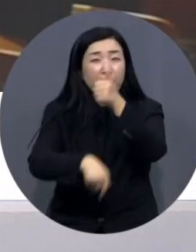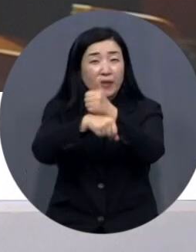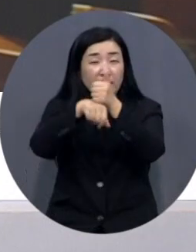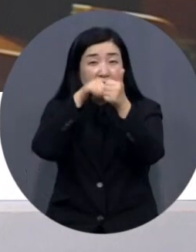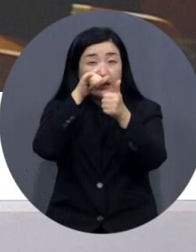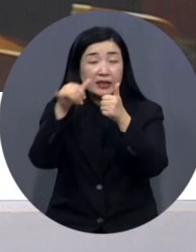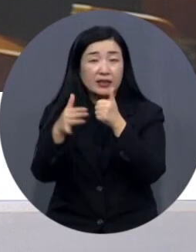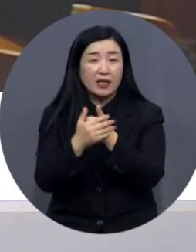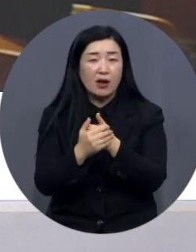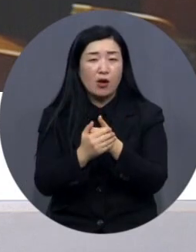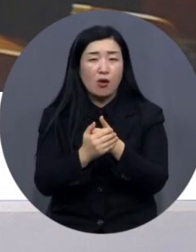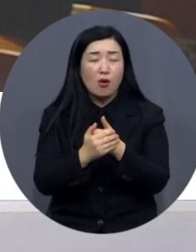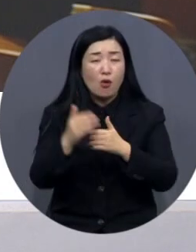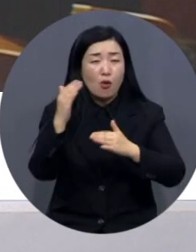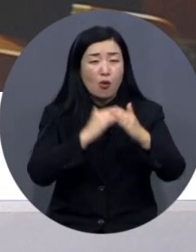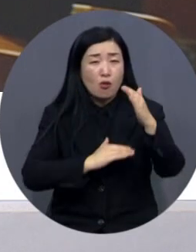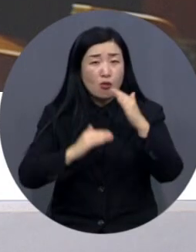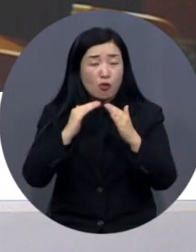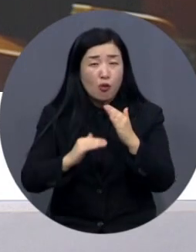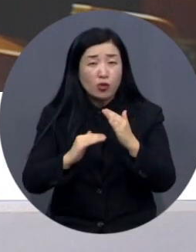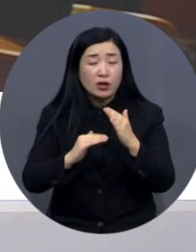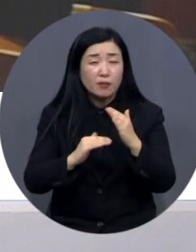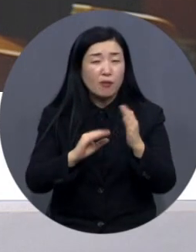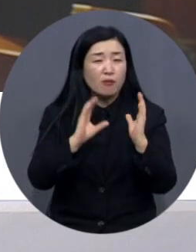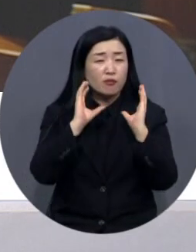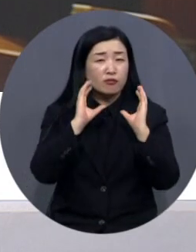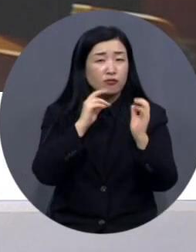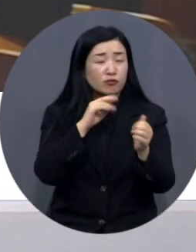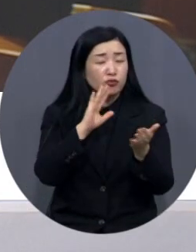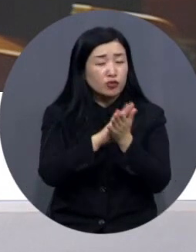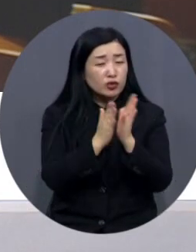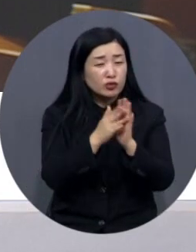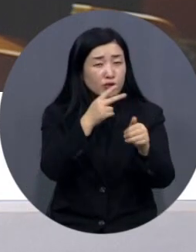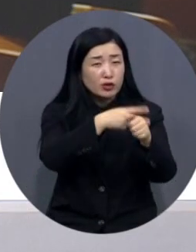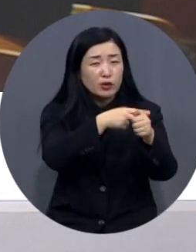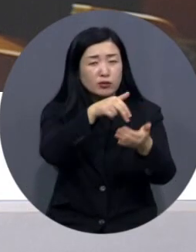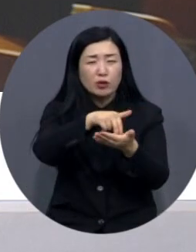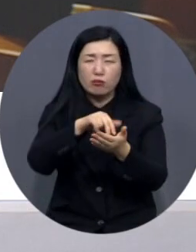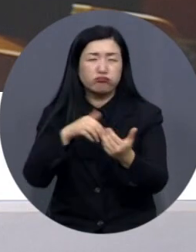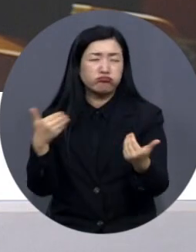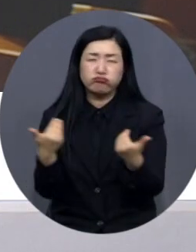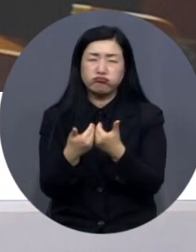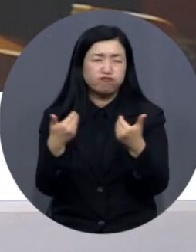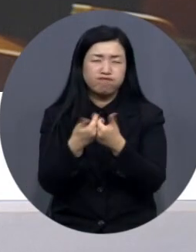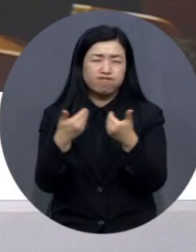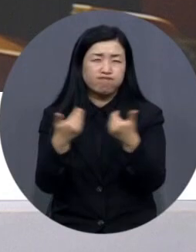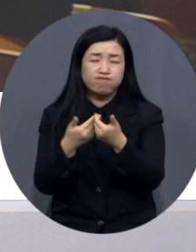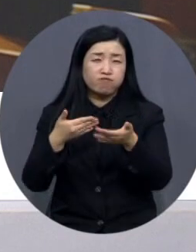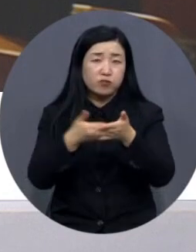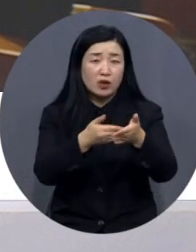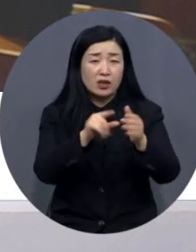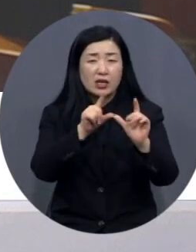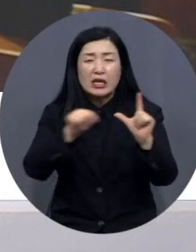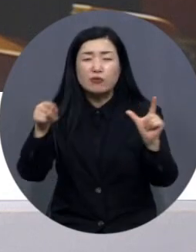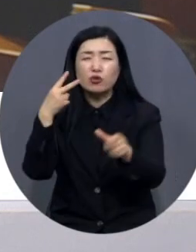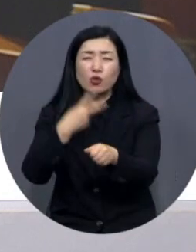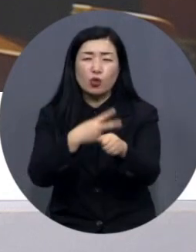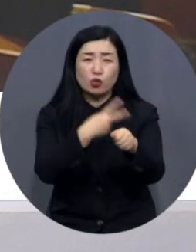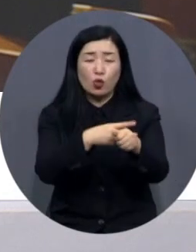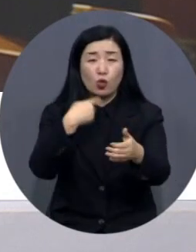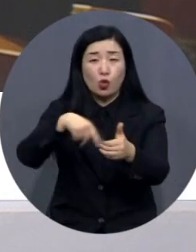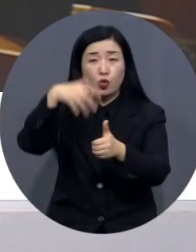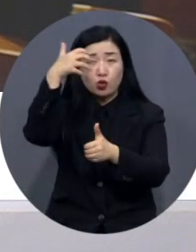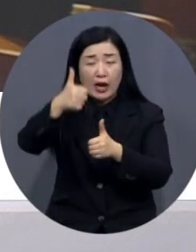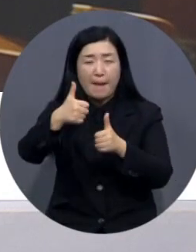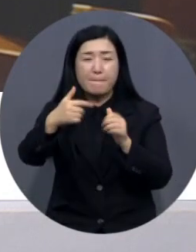국공립 유치원 교사들이 현장의 소리를 듣지 않은 졸속 추진이라며 반발하는 가운데 일선 교사와 교육감의 대화